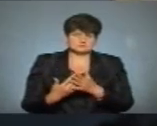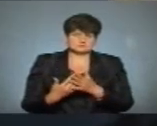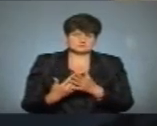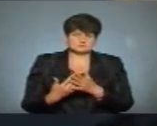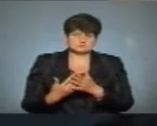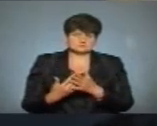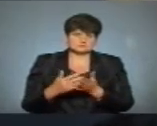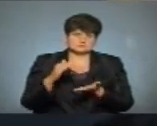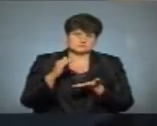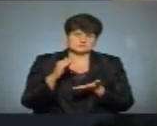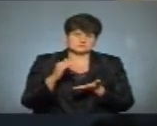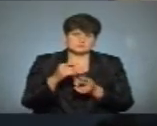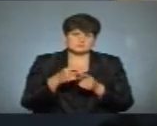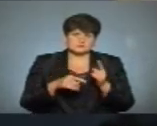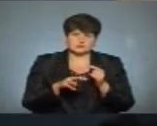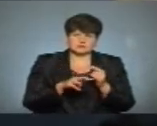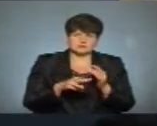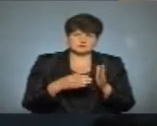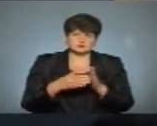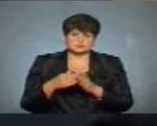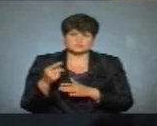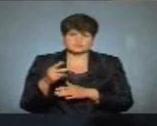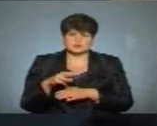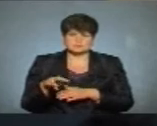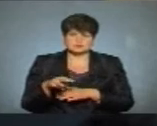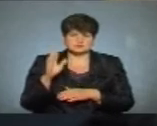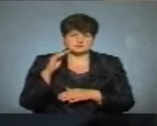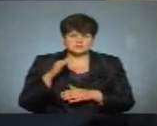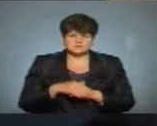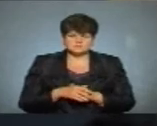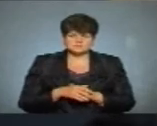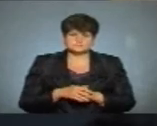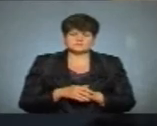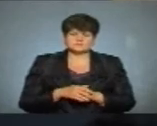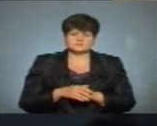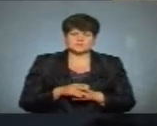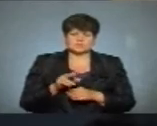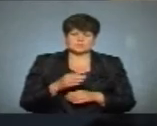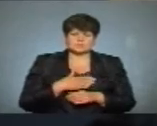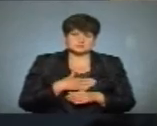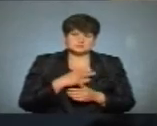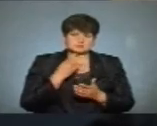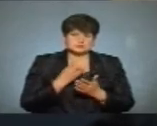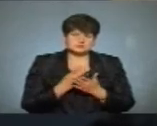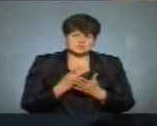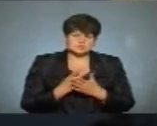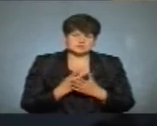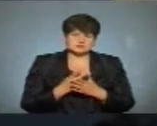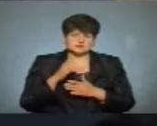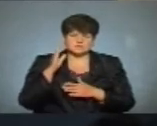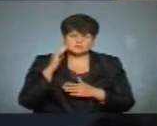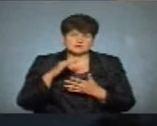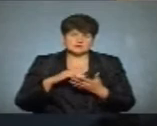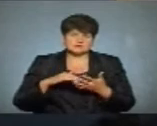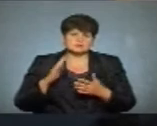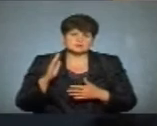висоту від 0,5 метра до 1,5 метра води. по наших спостереженнях, вода і